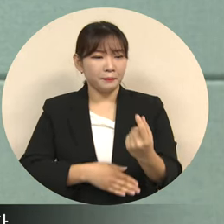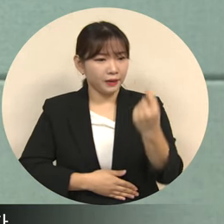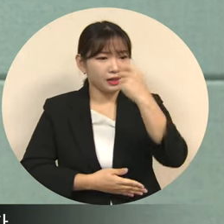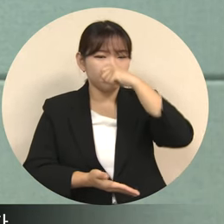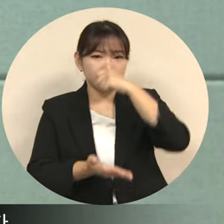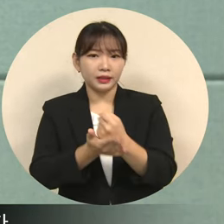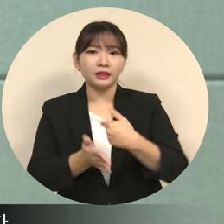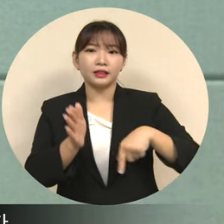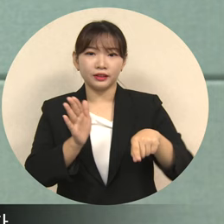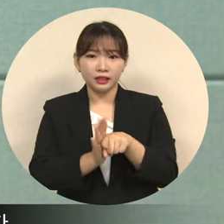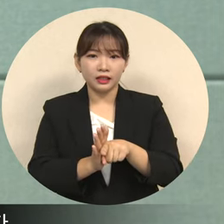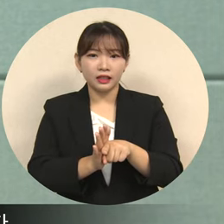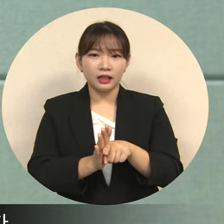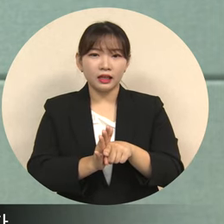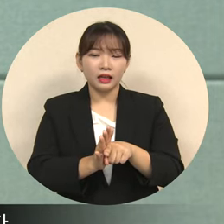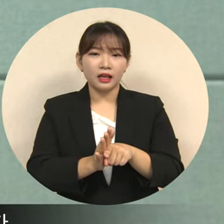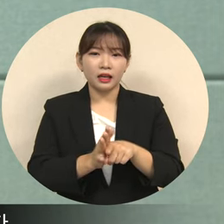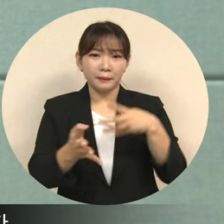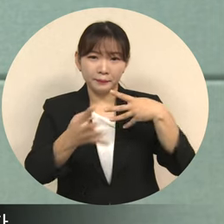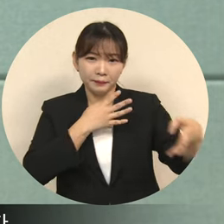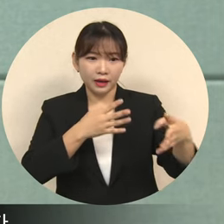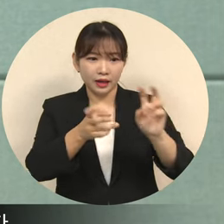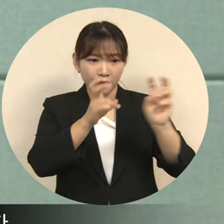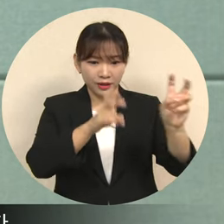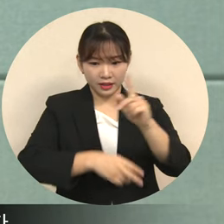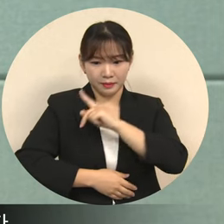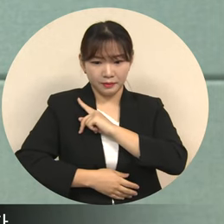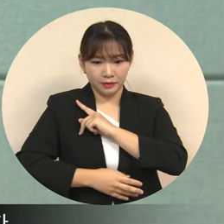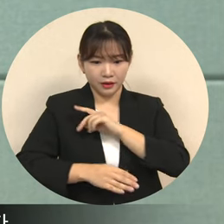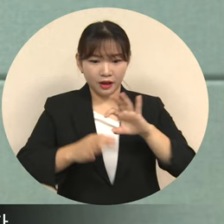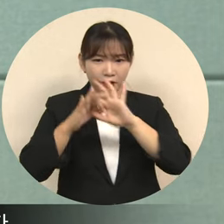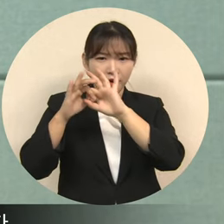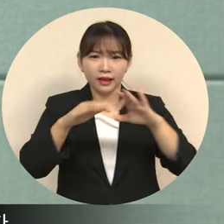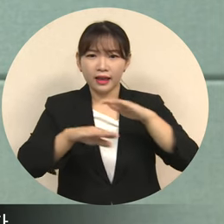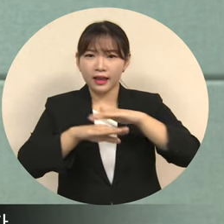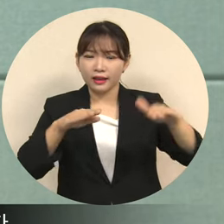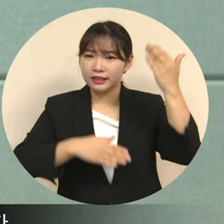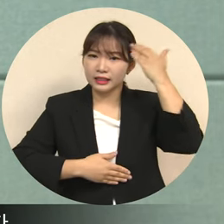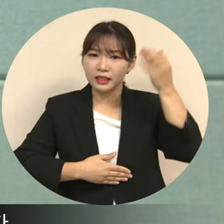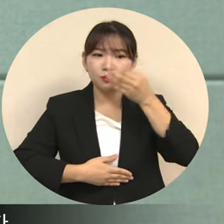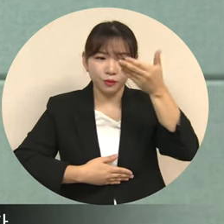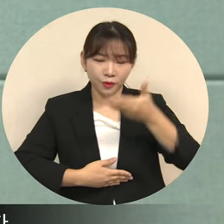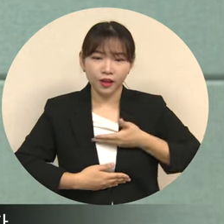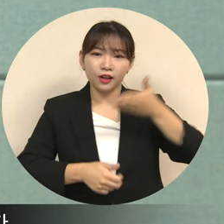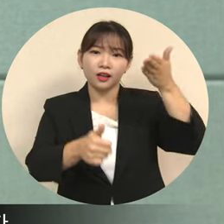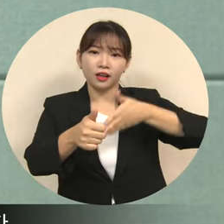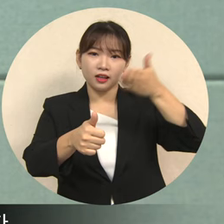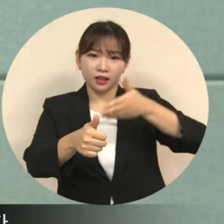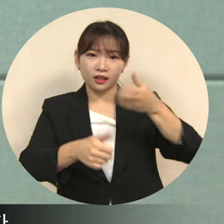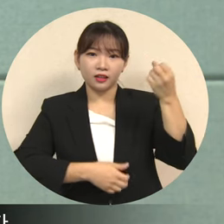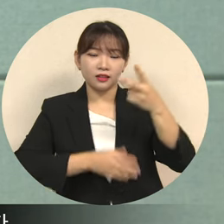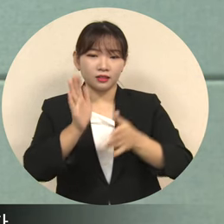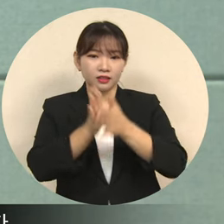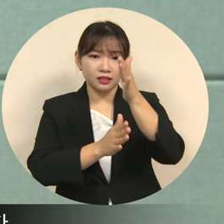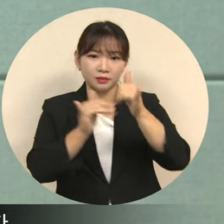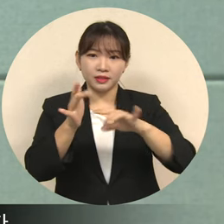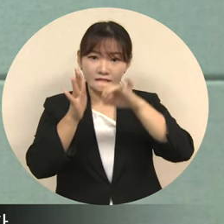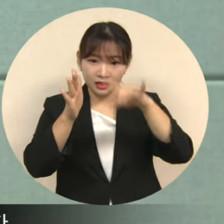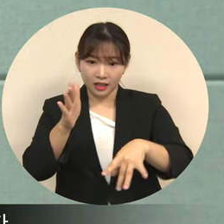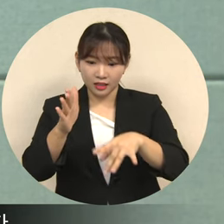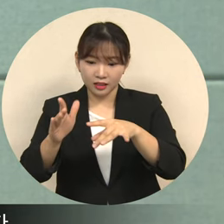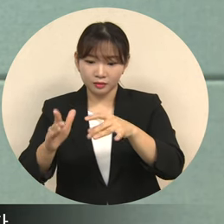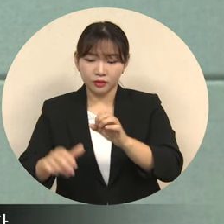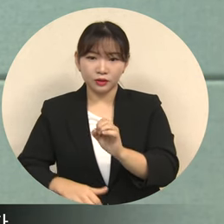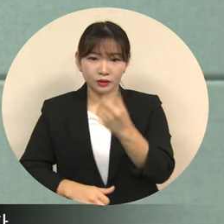위해 경색된 노사 관계를 푸는 지혜를 발휘해 주시기 바랍니다. 또 시민의 세금으로 마련한